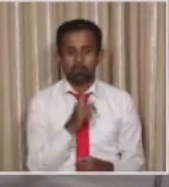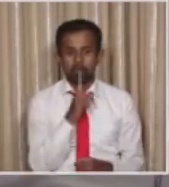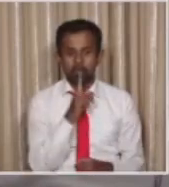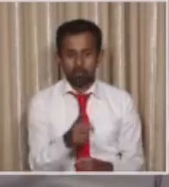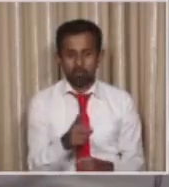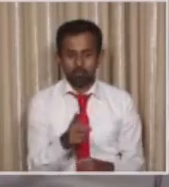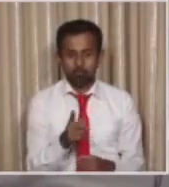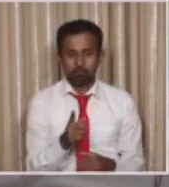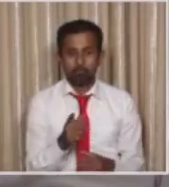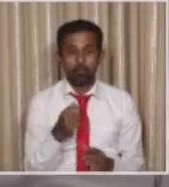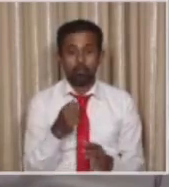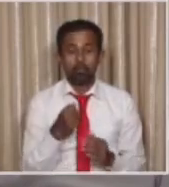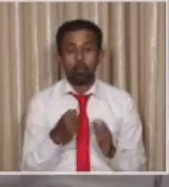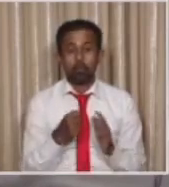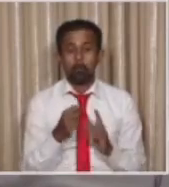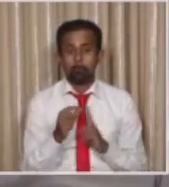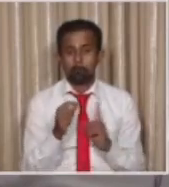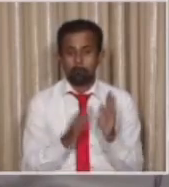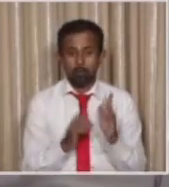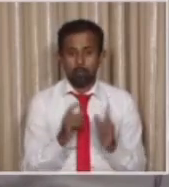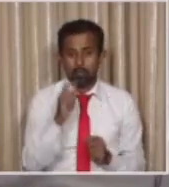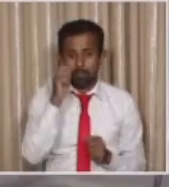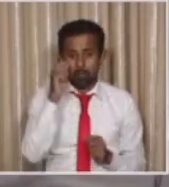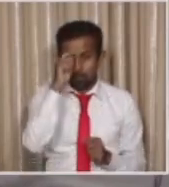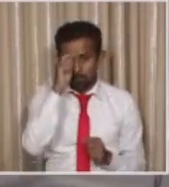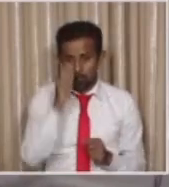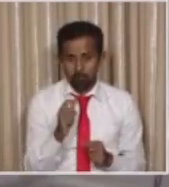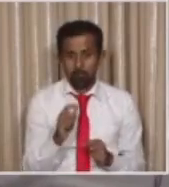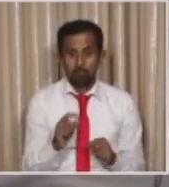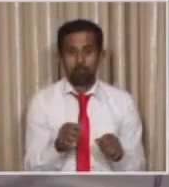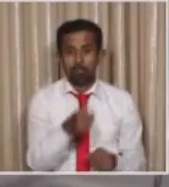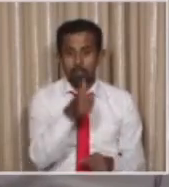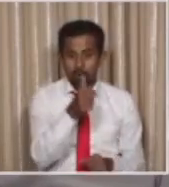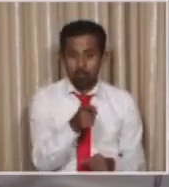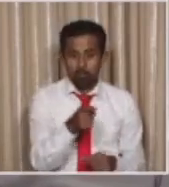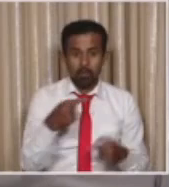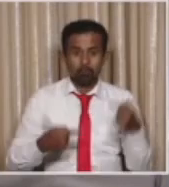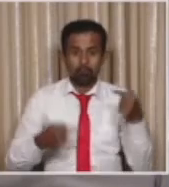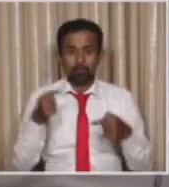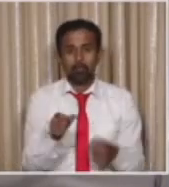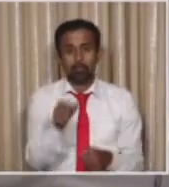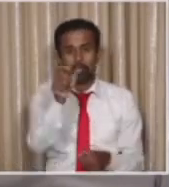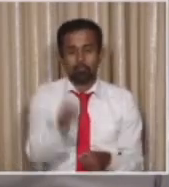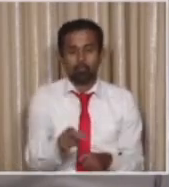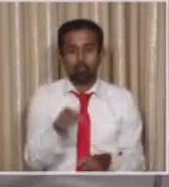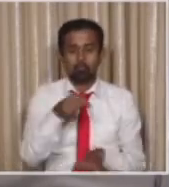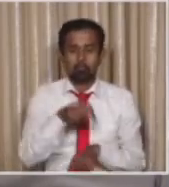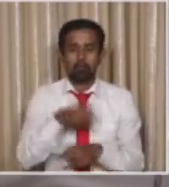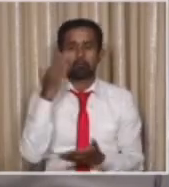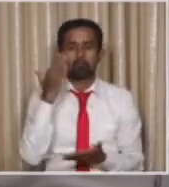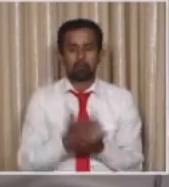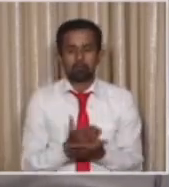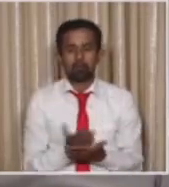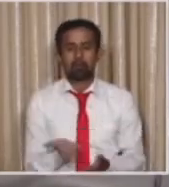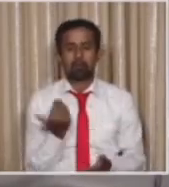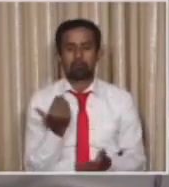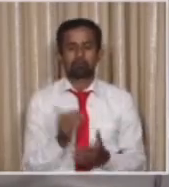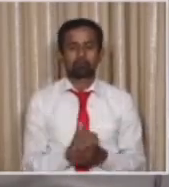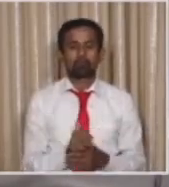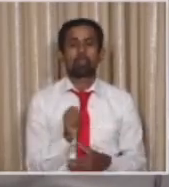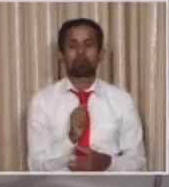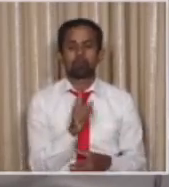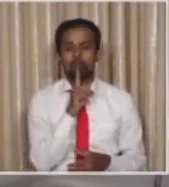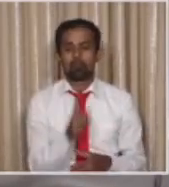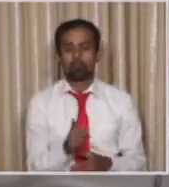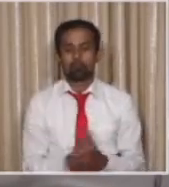නිසාම ගරු මූලාශ්‍රාරූඪ මන්ත්‍රීතුමනි හරිනම් මේ විවාදය ඔබතුමා මේ මොහොතේ නතර කළ යුතුයි ඇයි මං එහෙම